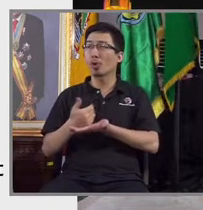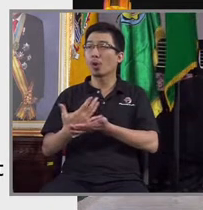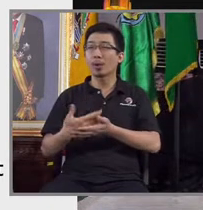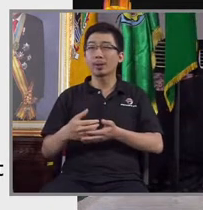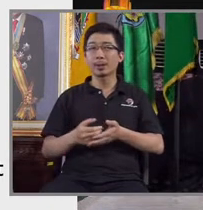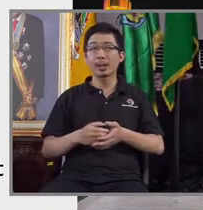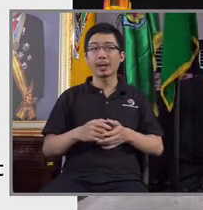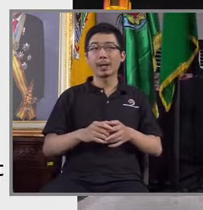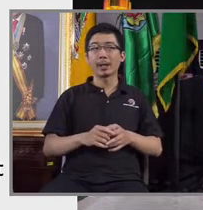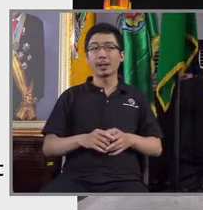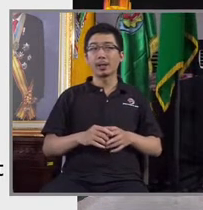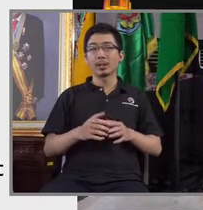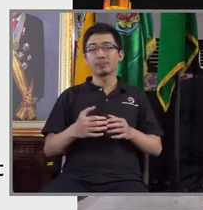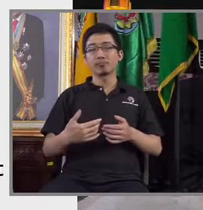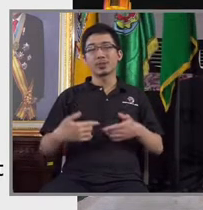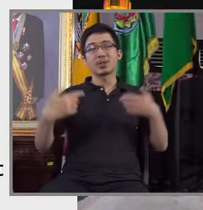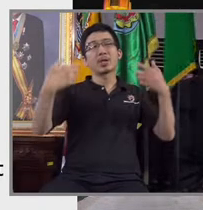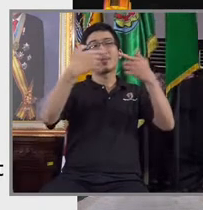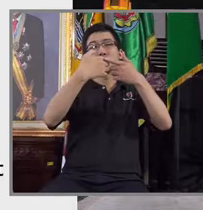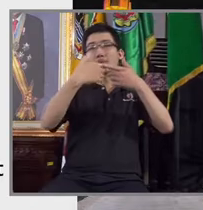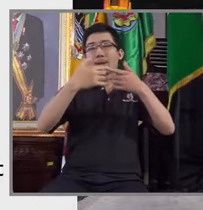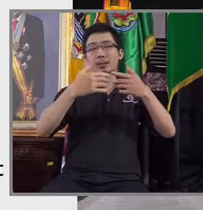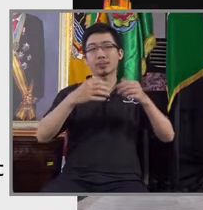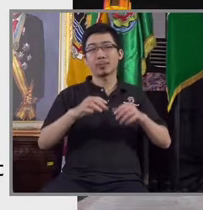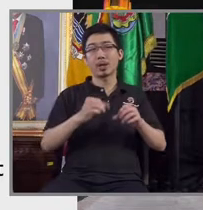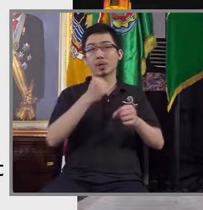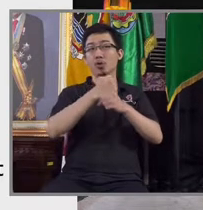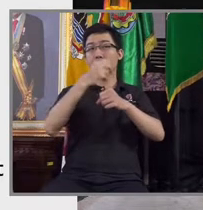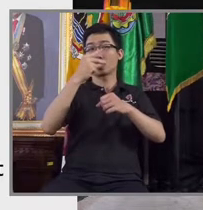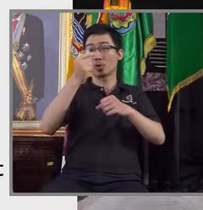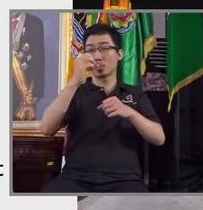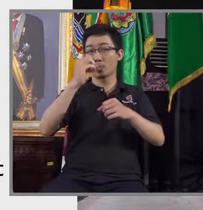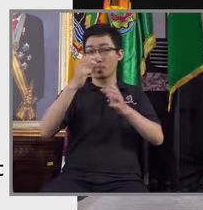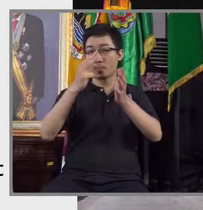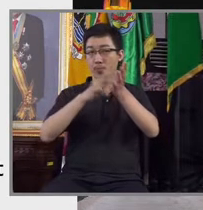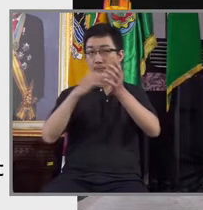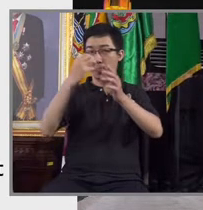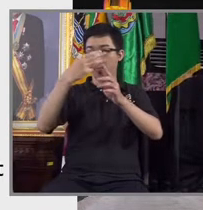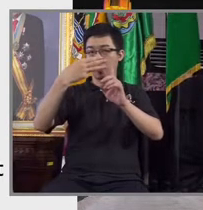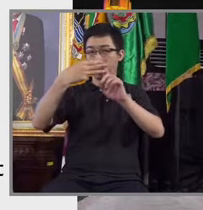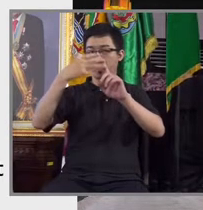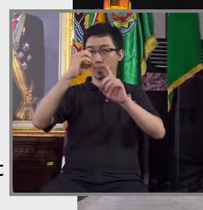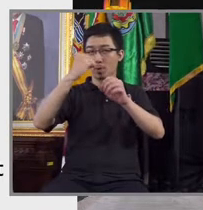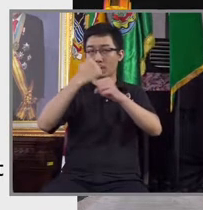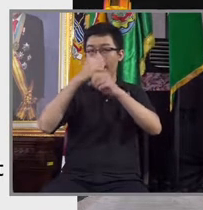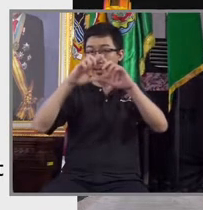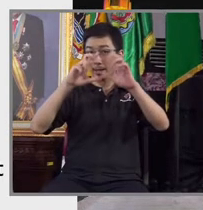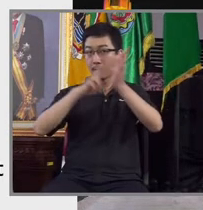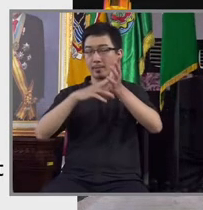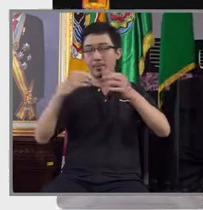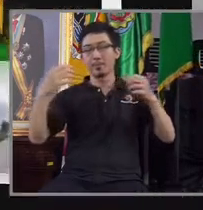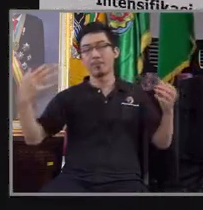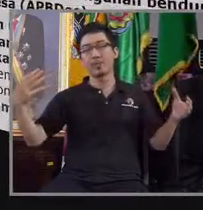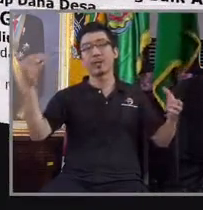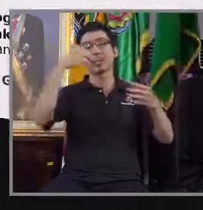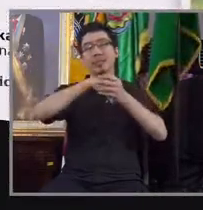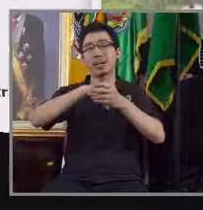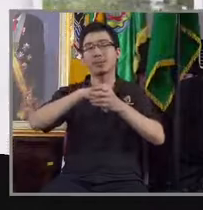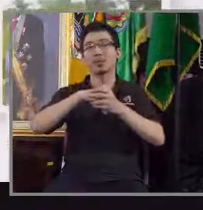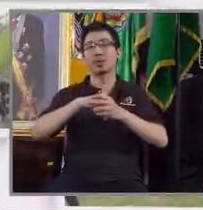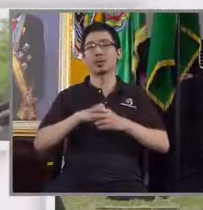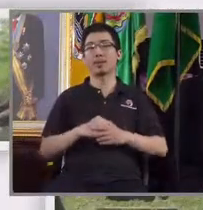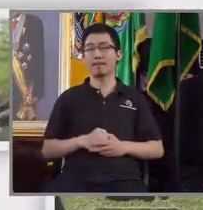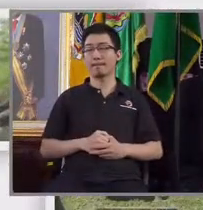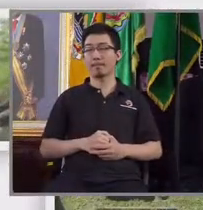kalau dari Demak mungkin dari Solo bisa-bisa bukan di kecamatan toroh dan lingkungan dan rawan bencana kerusakan lingkungan di